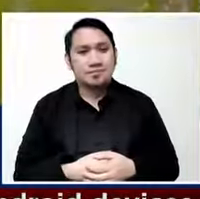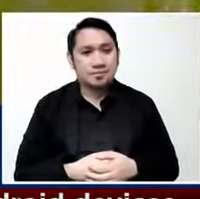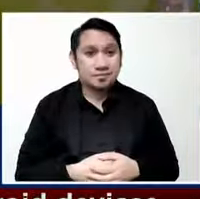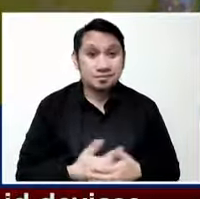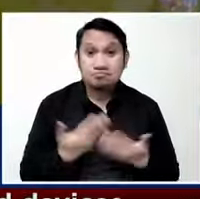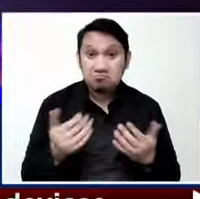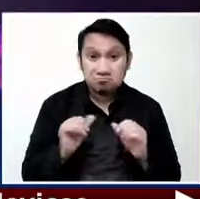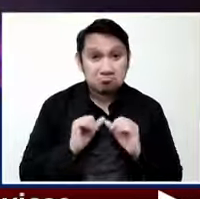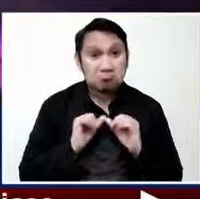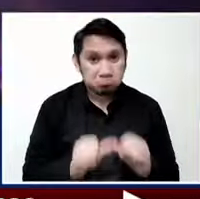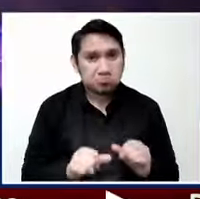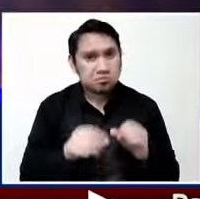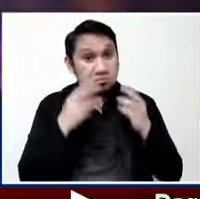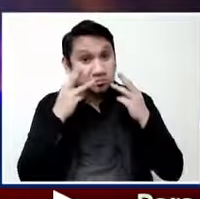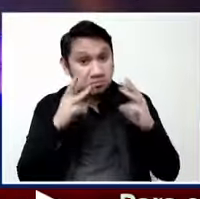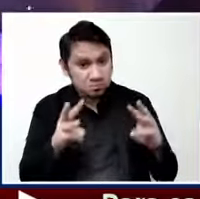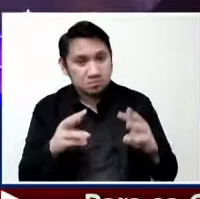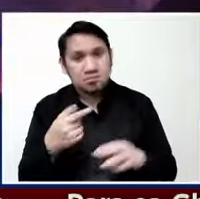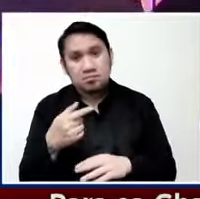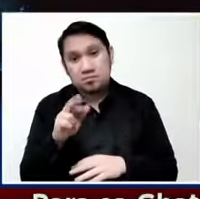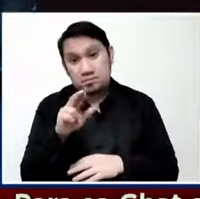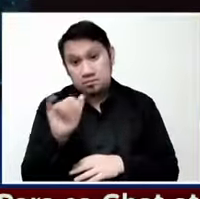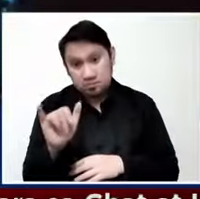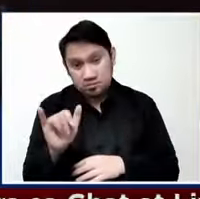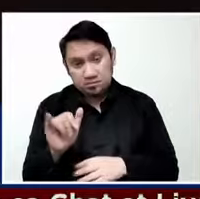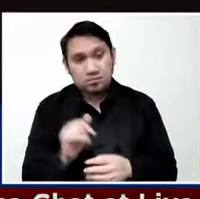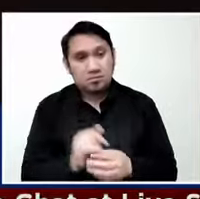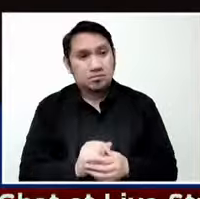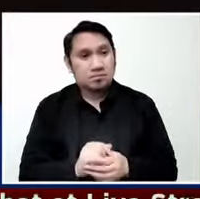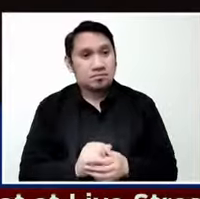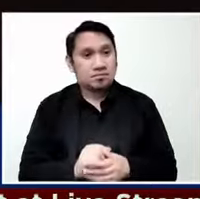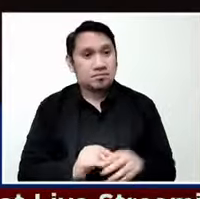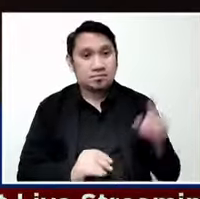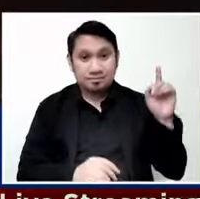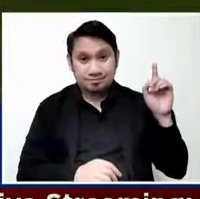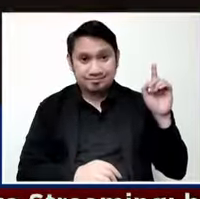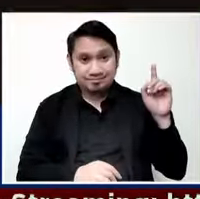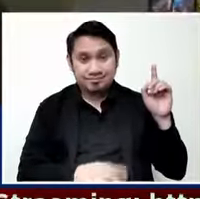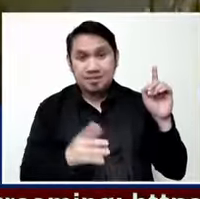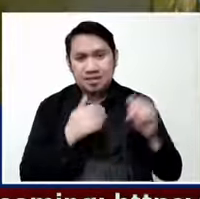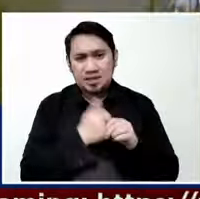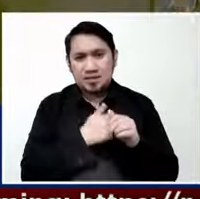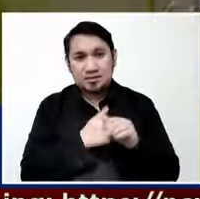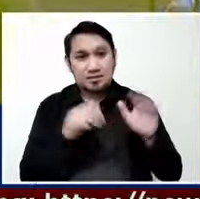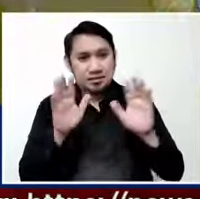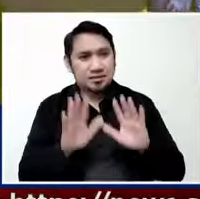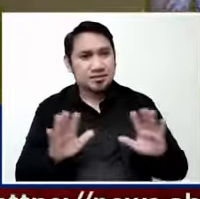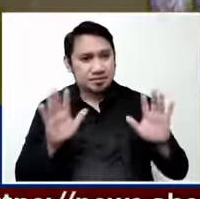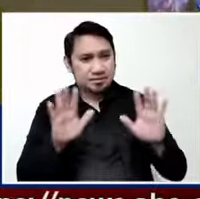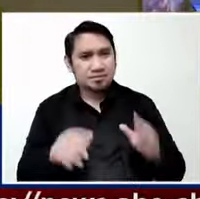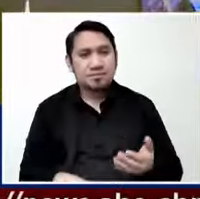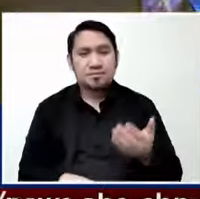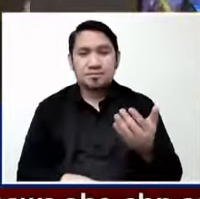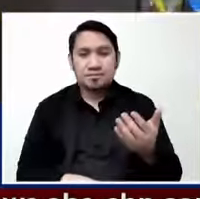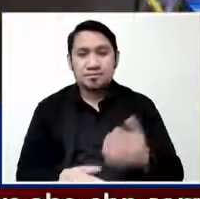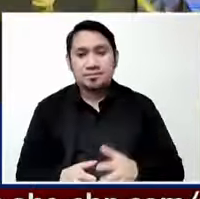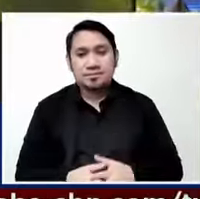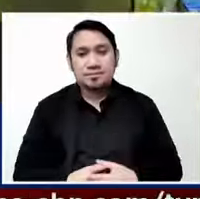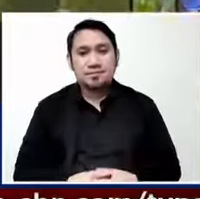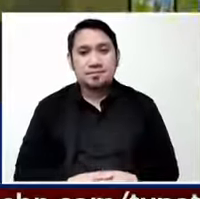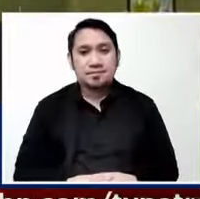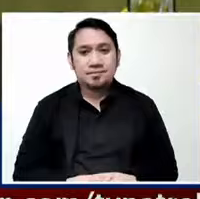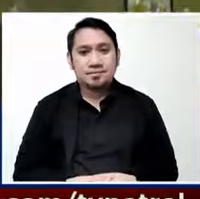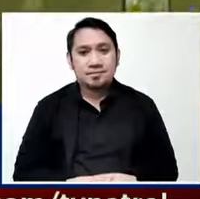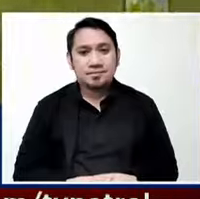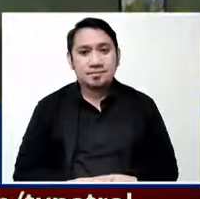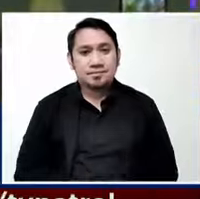Patuloy ding mapapanood si Gary V sa noontime variety show na asat natin ito tuwing linggo. Gino Krishnan,